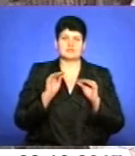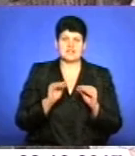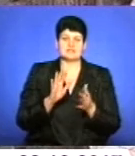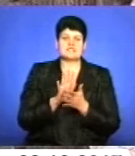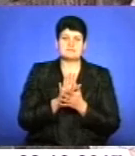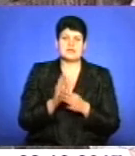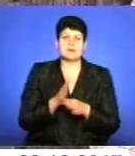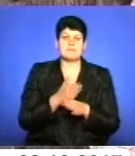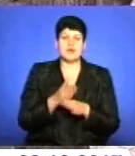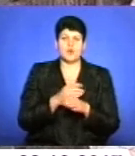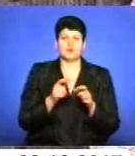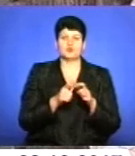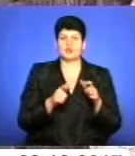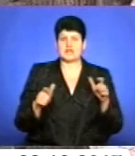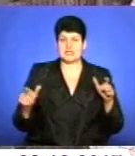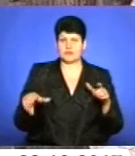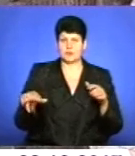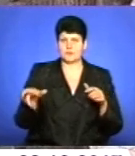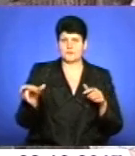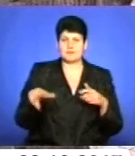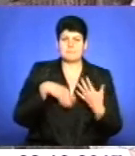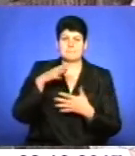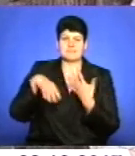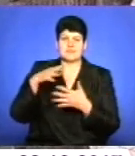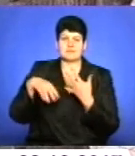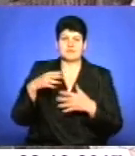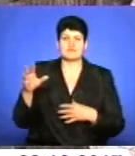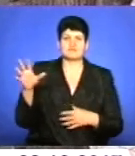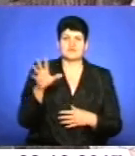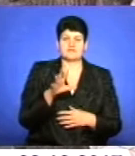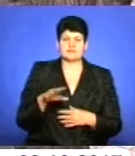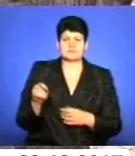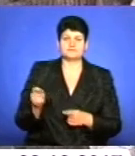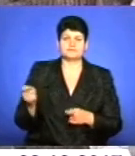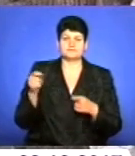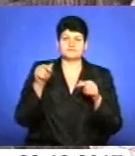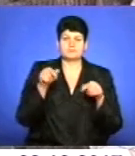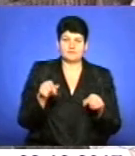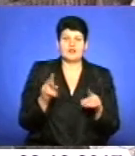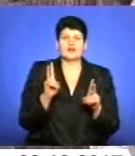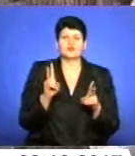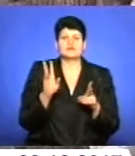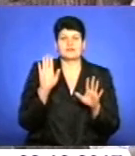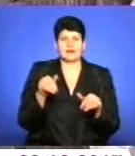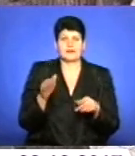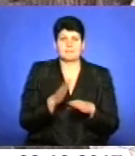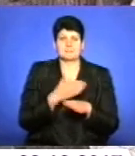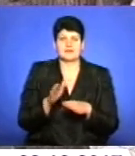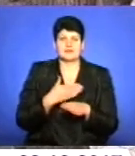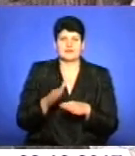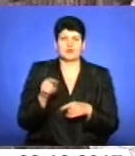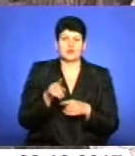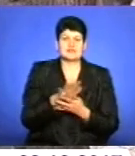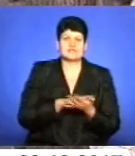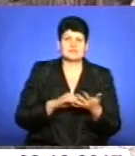лінію і, перемішавши все сміття, завести туди, хай хтось там перебирає, його